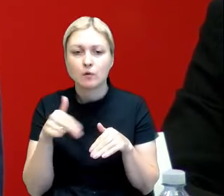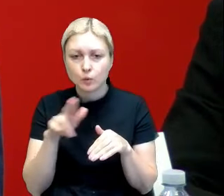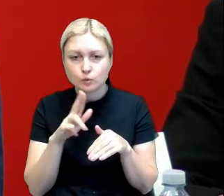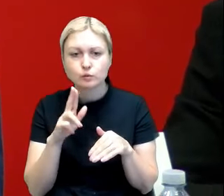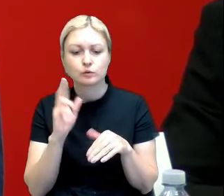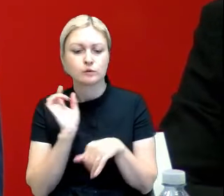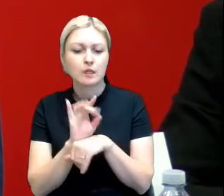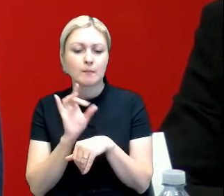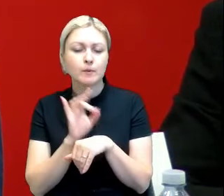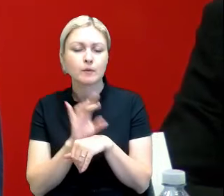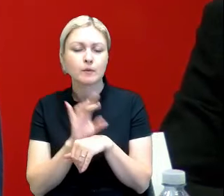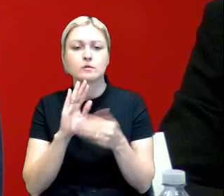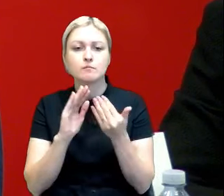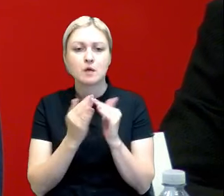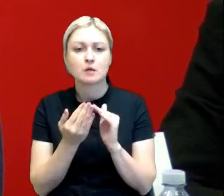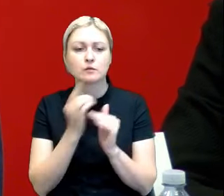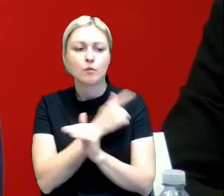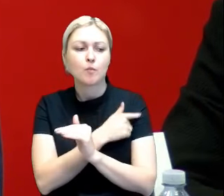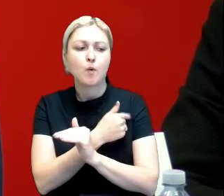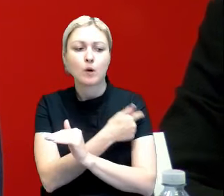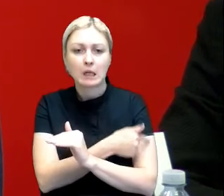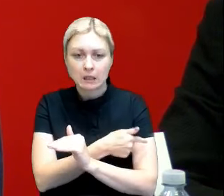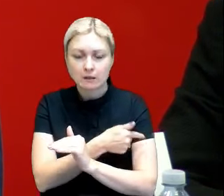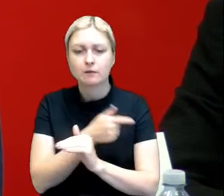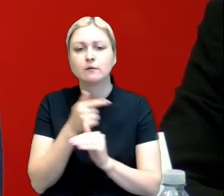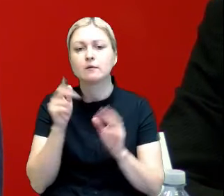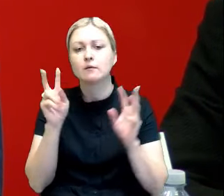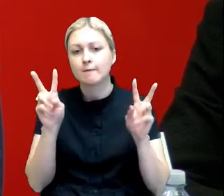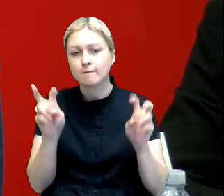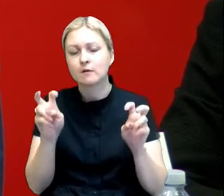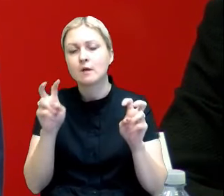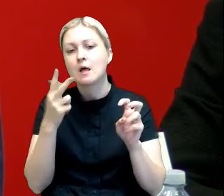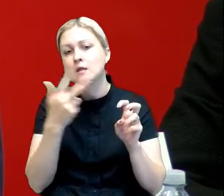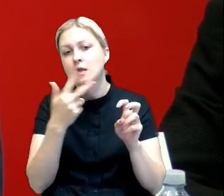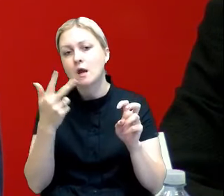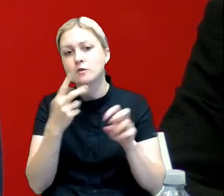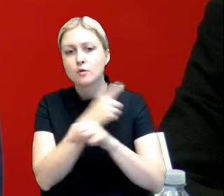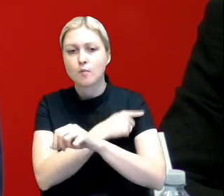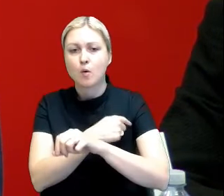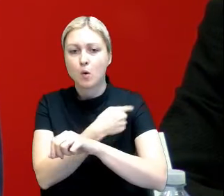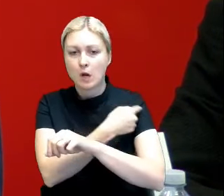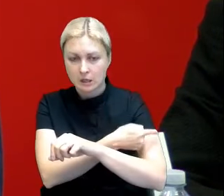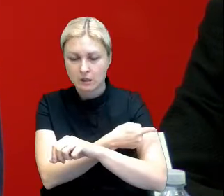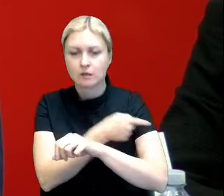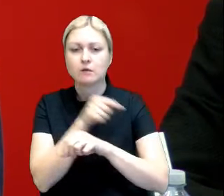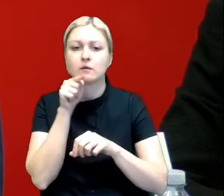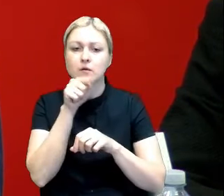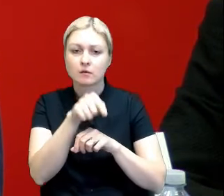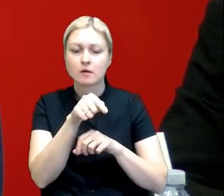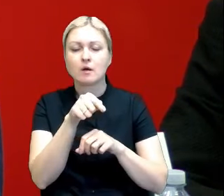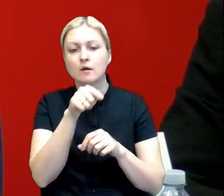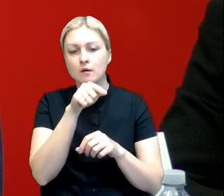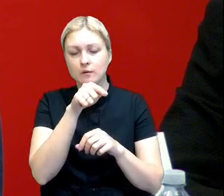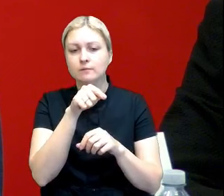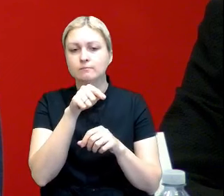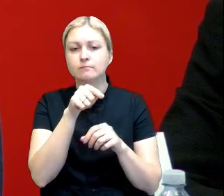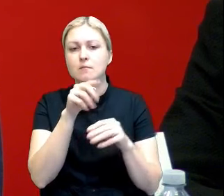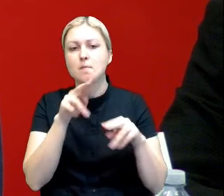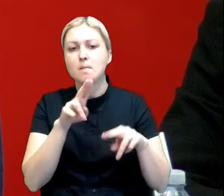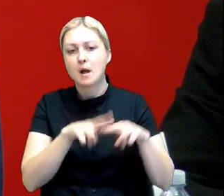miesto poliklinika taip vadinama trečioji polikliniką būtų būtų tas epicentras kuris